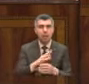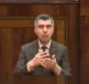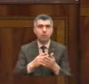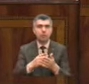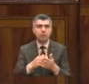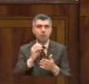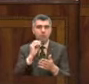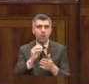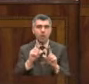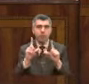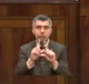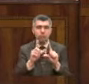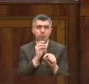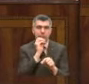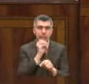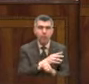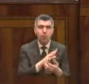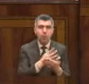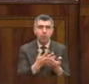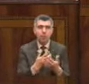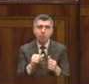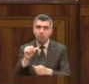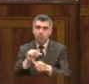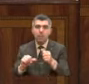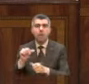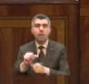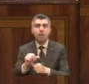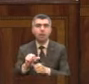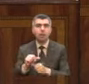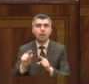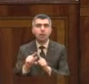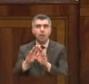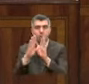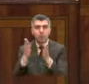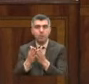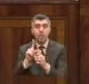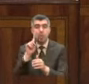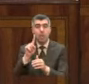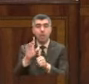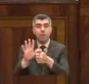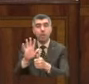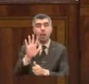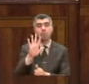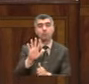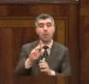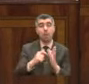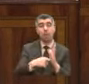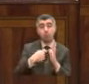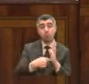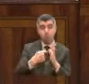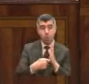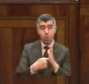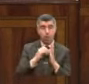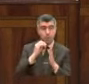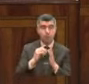ذلك. والآن هذا الشيء الآن دار فيه واحد المنظومة، خلينا نقول تم تحديد 156 مشروع وزارة الصناعة وزارة البيئة